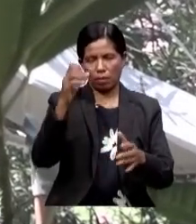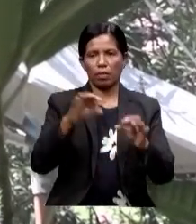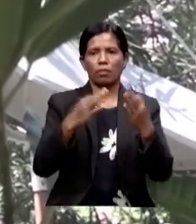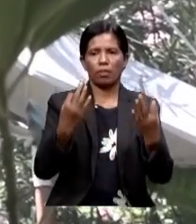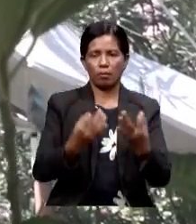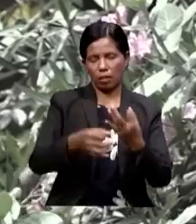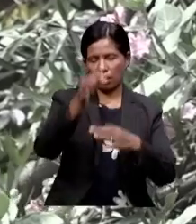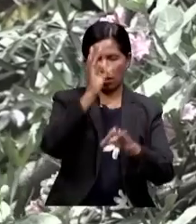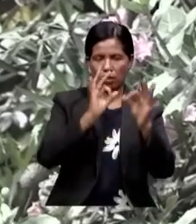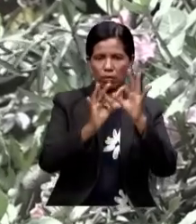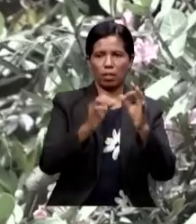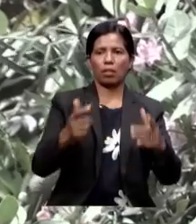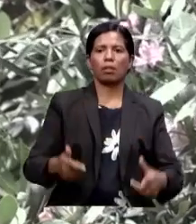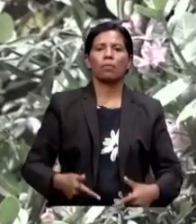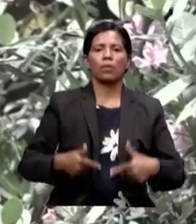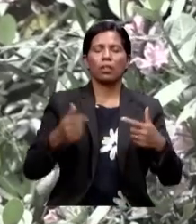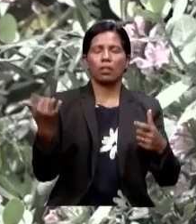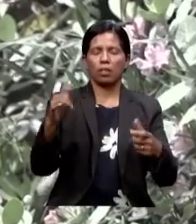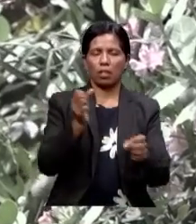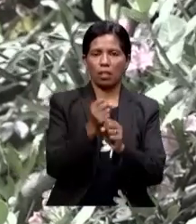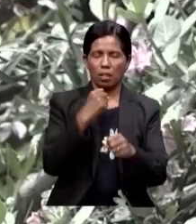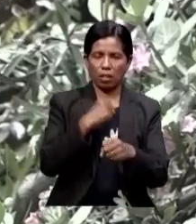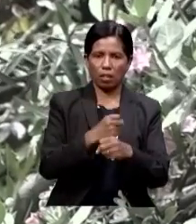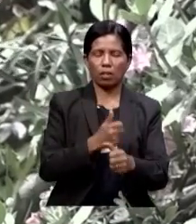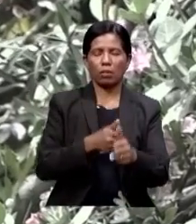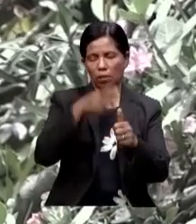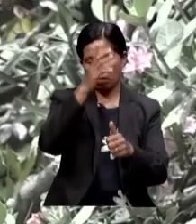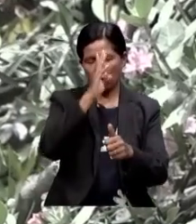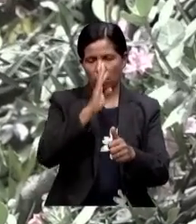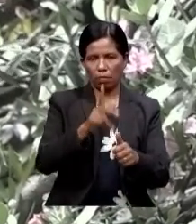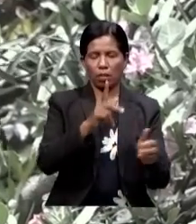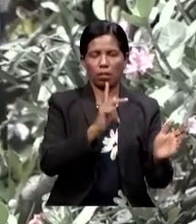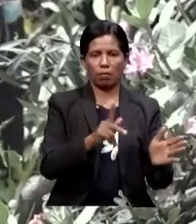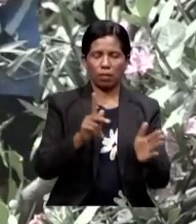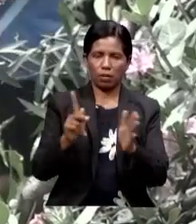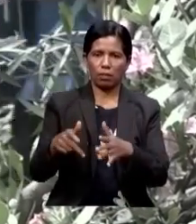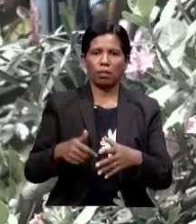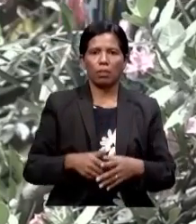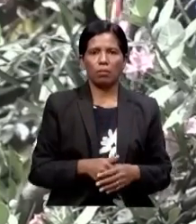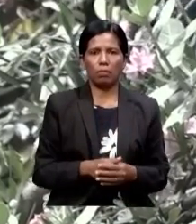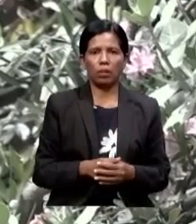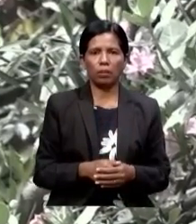fier. Moris ne sir halau det tuir maromak nia planu.